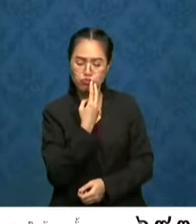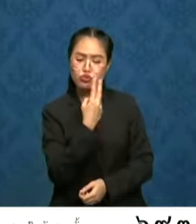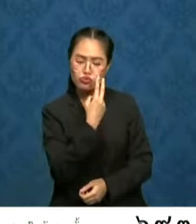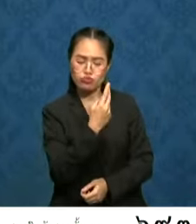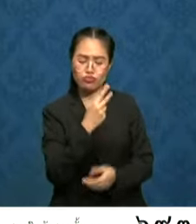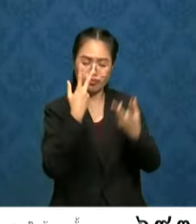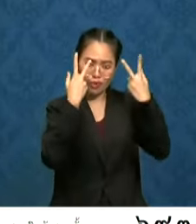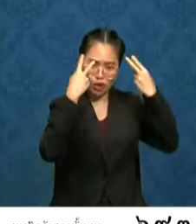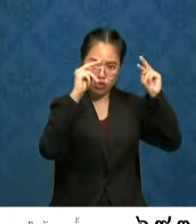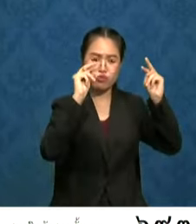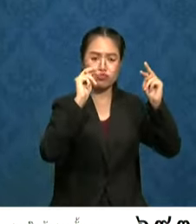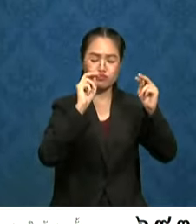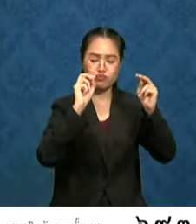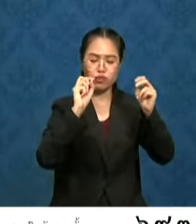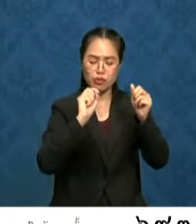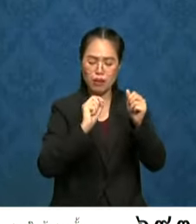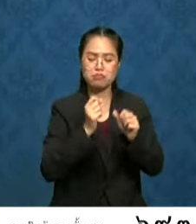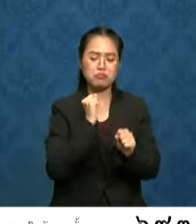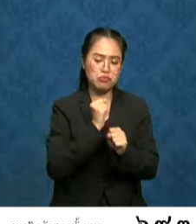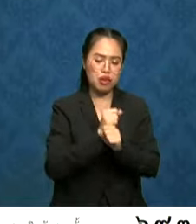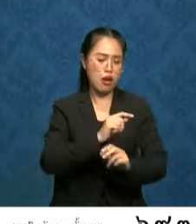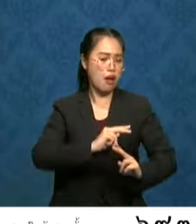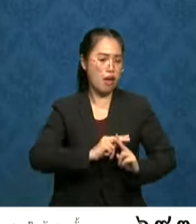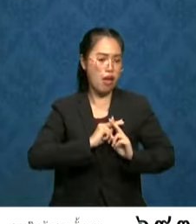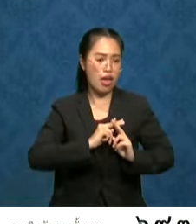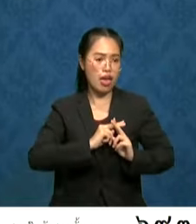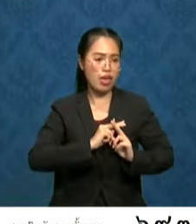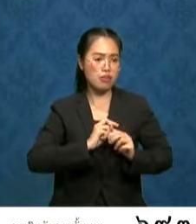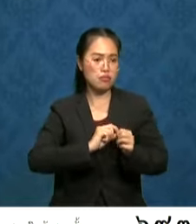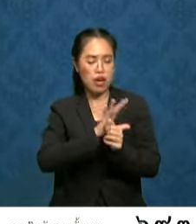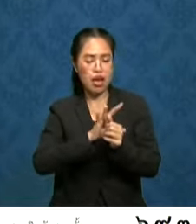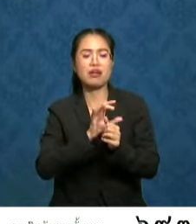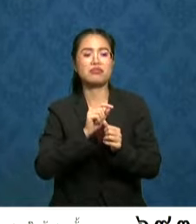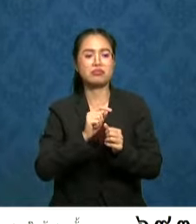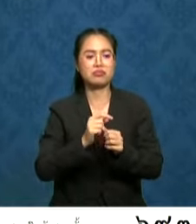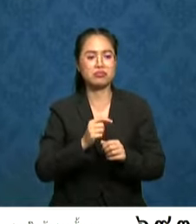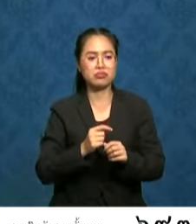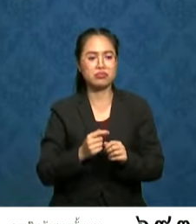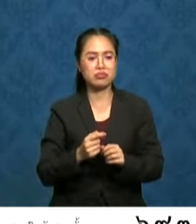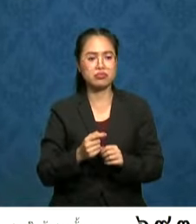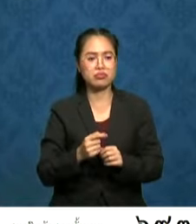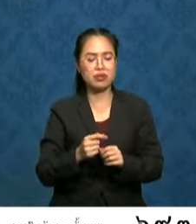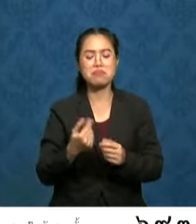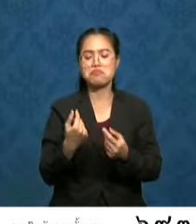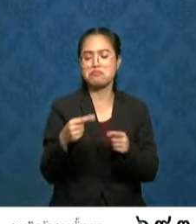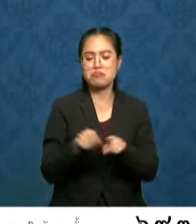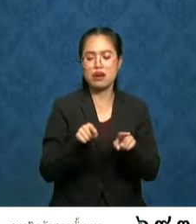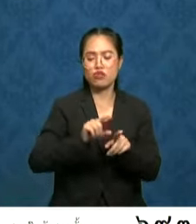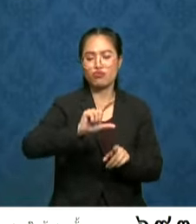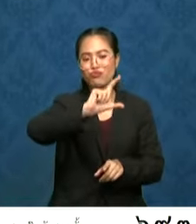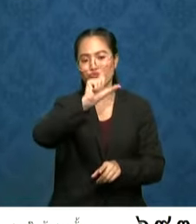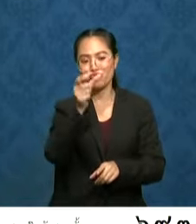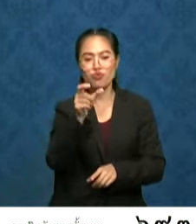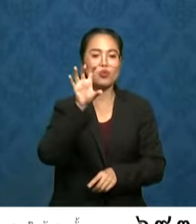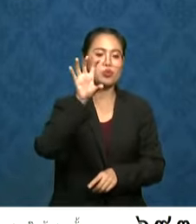ที่มีแสงสว่างในตัวเองค่ะเป็นดาวฤกษ์ค่ะไม่ใช่ดาวเคราะห์นะคะอย่างเช่นดวงจันทร์ที่ส่องสว่าง